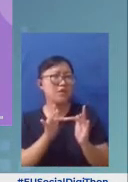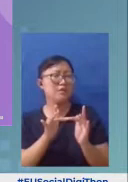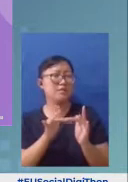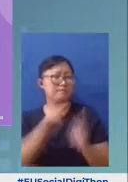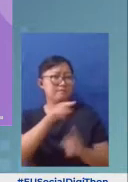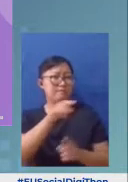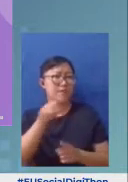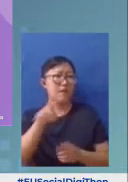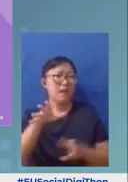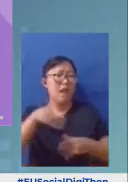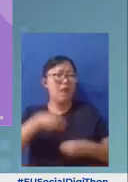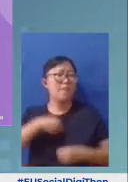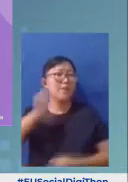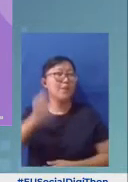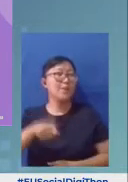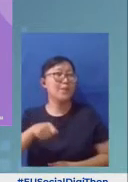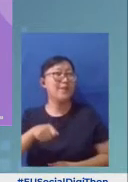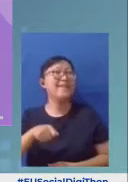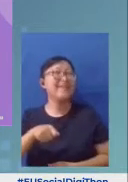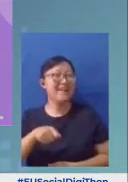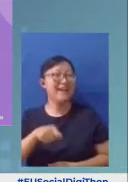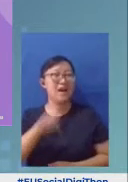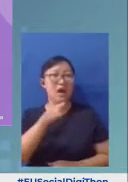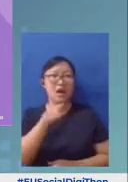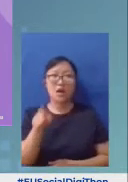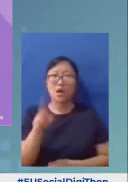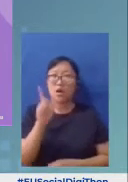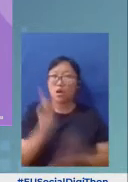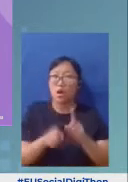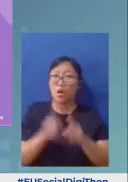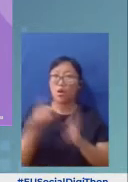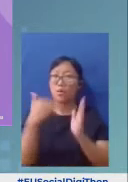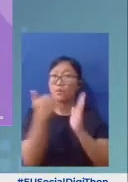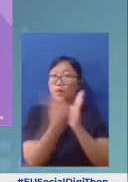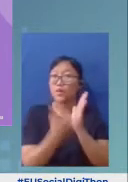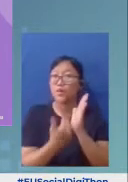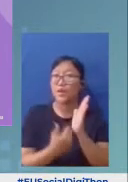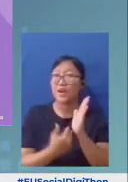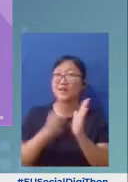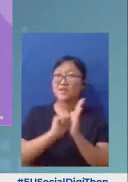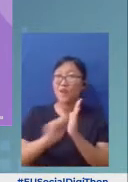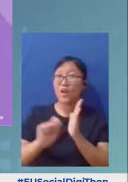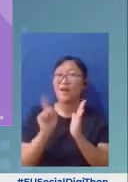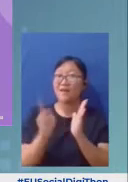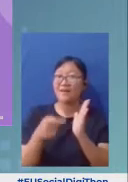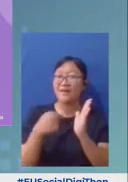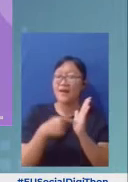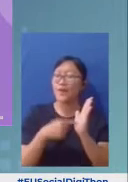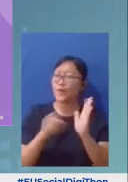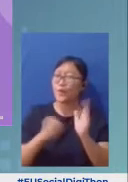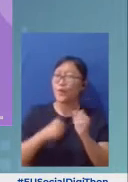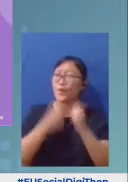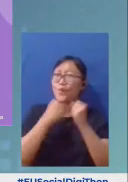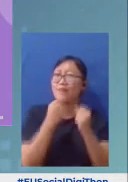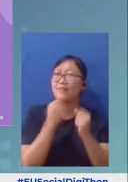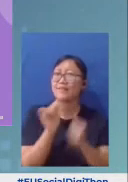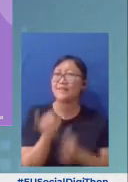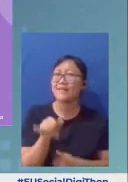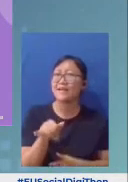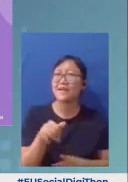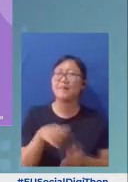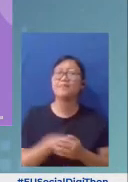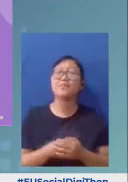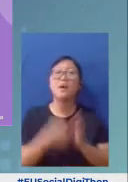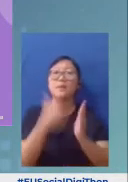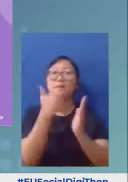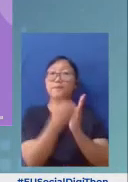Nah, kalau itu ada tertulis di peraturan jadi semakin kuat kan gitu ya. Terus peraturan itu tentunya perlu dikomunikasikan kepada seluruh